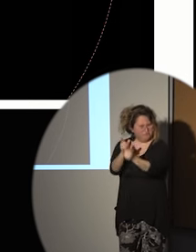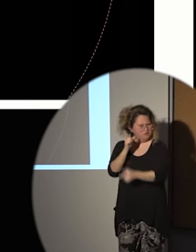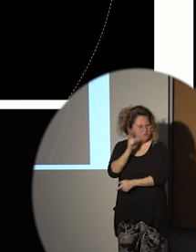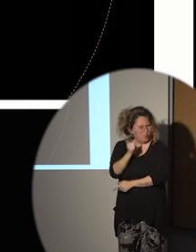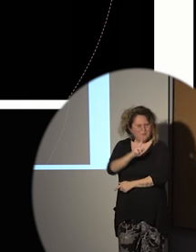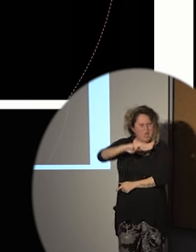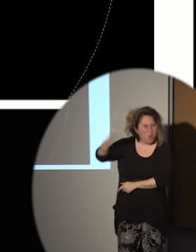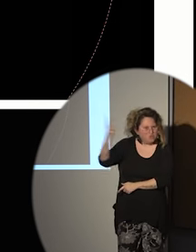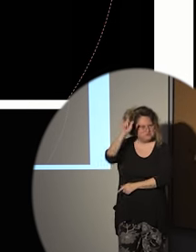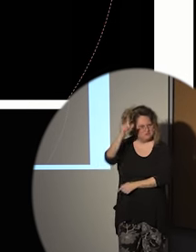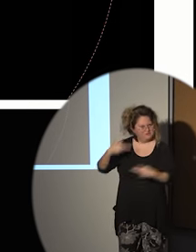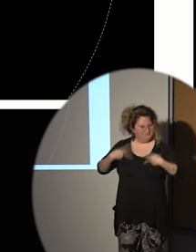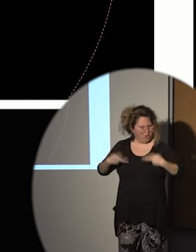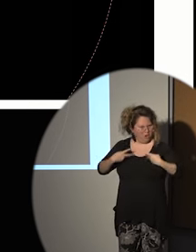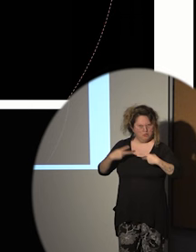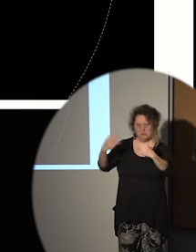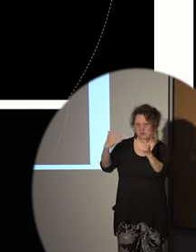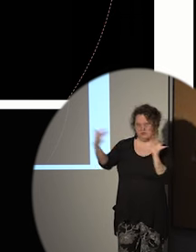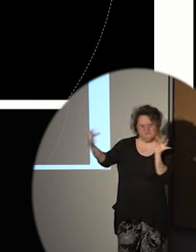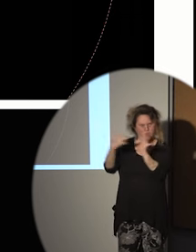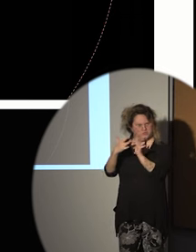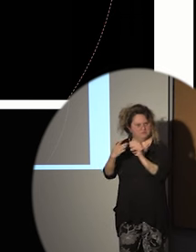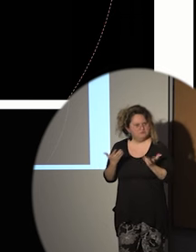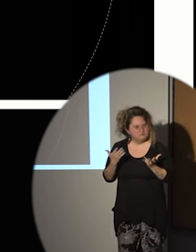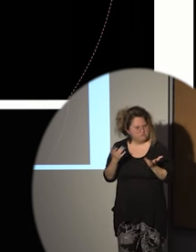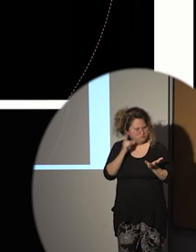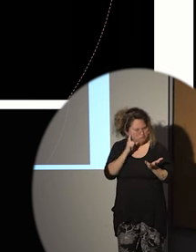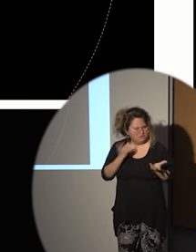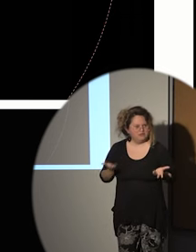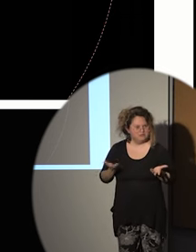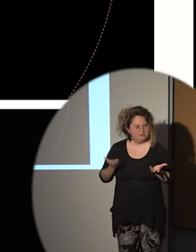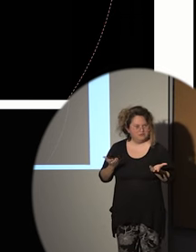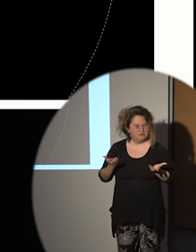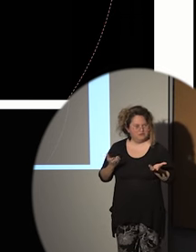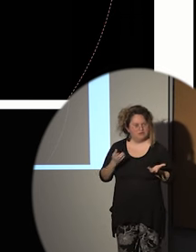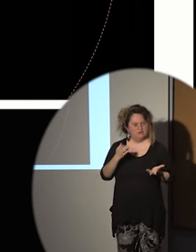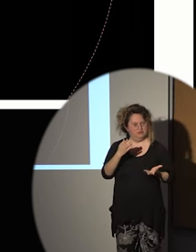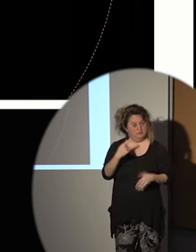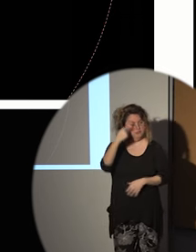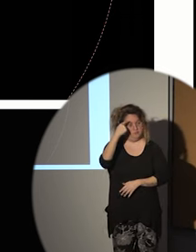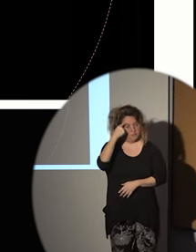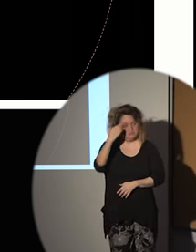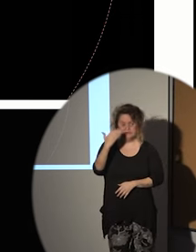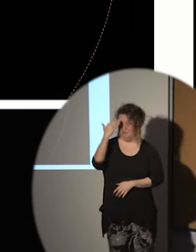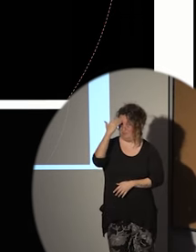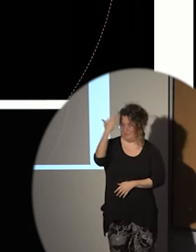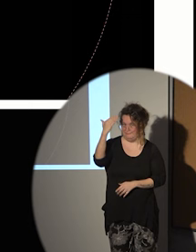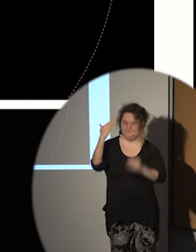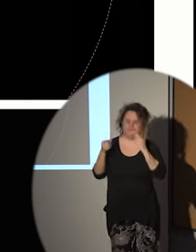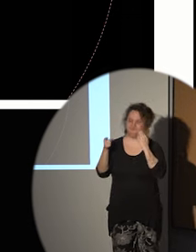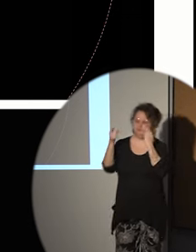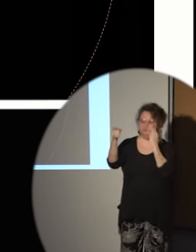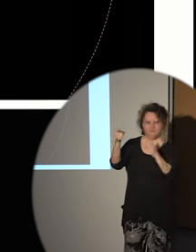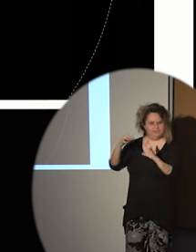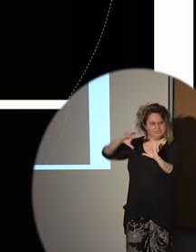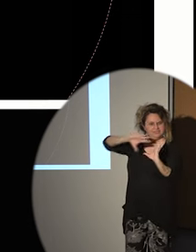civilisations. Parce que si vous formez de la vie originelle, in situ, vous